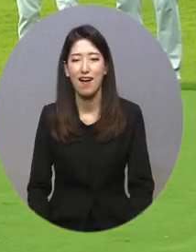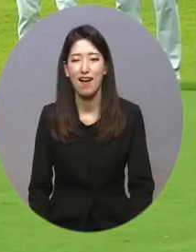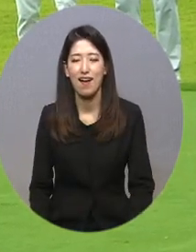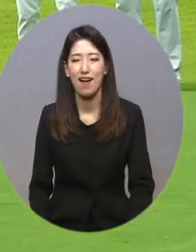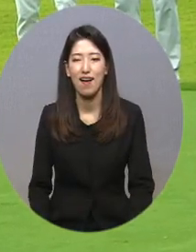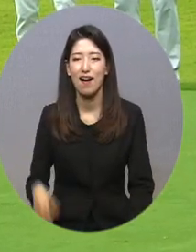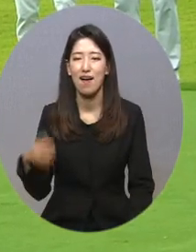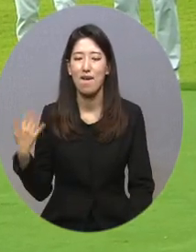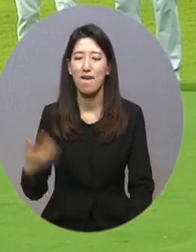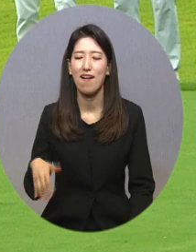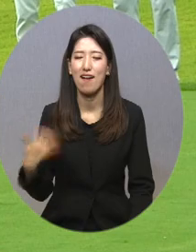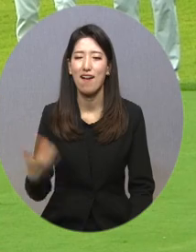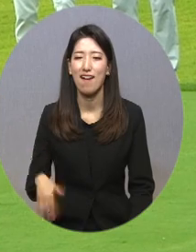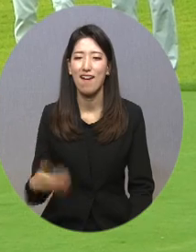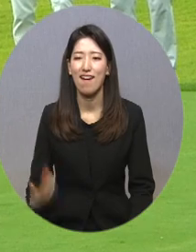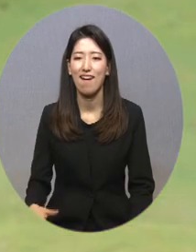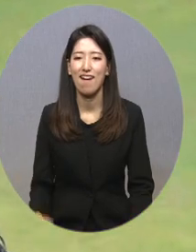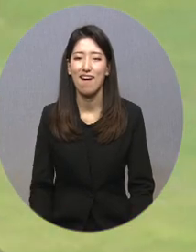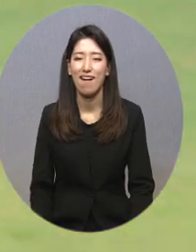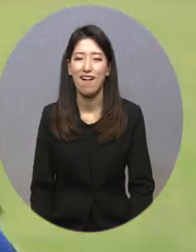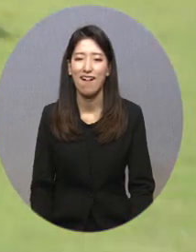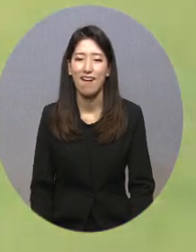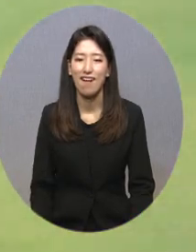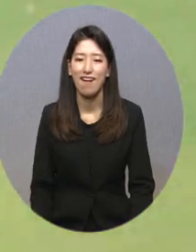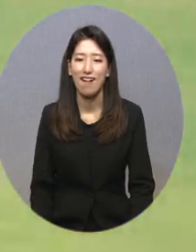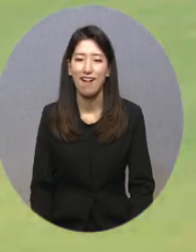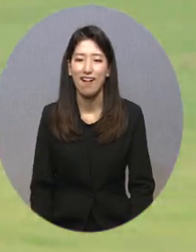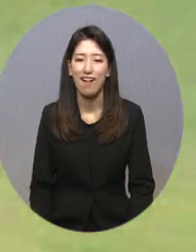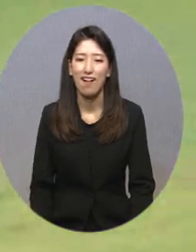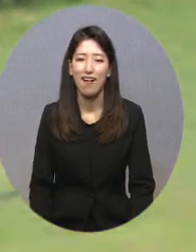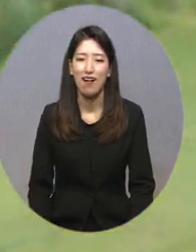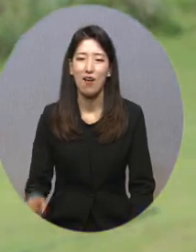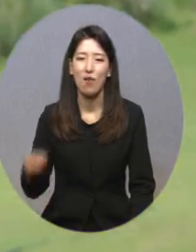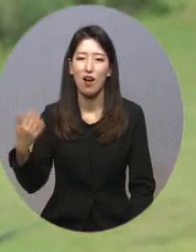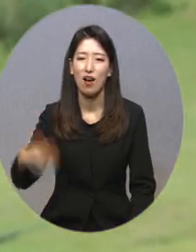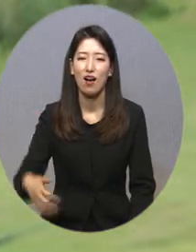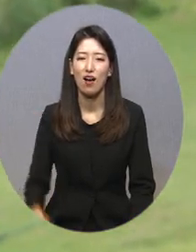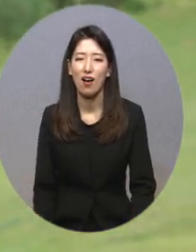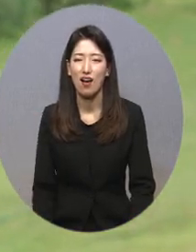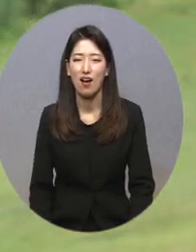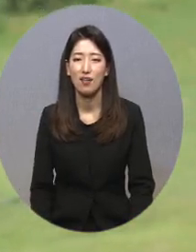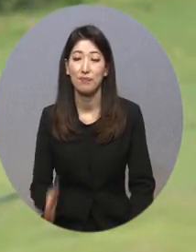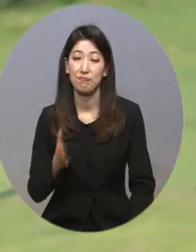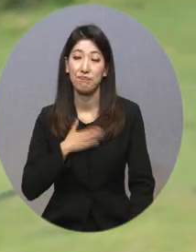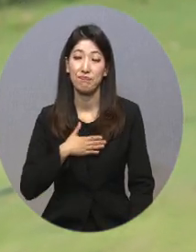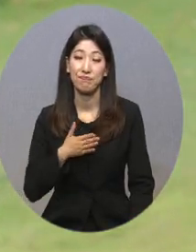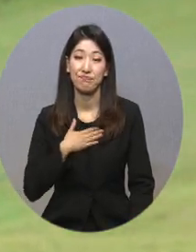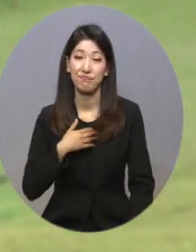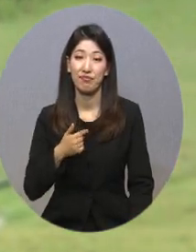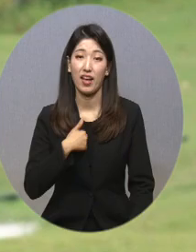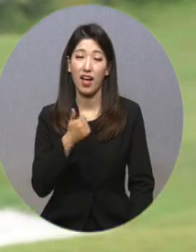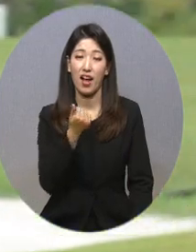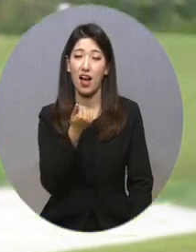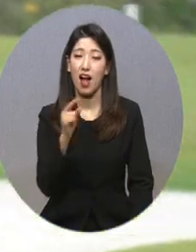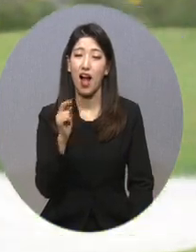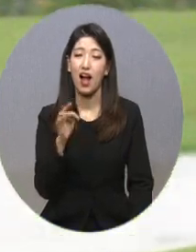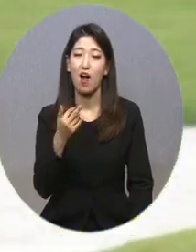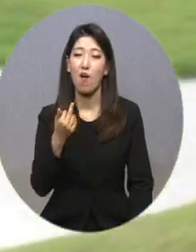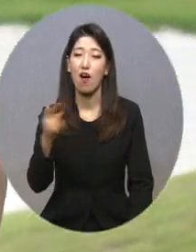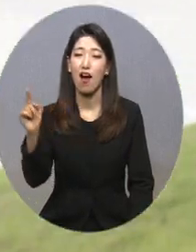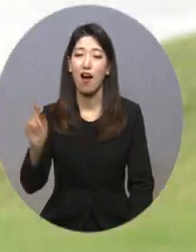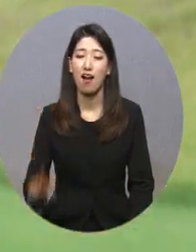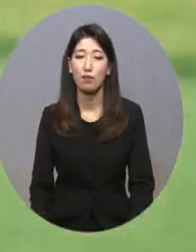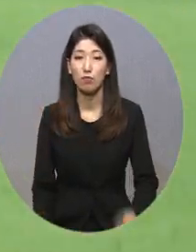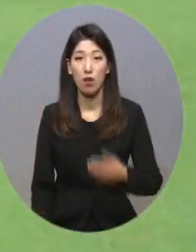야! 진짜 기가 막히다. 야! 진짜 기가 막히다. 야! 나 하연아. 파야?